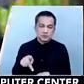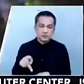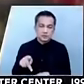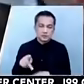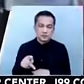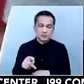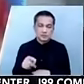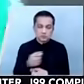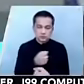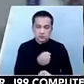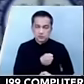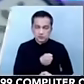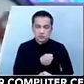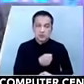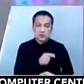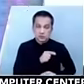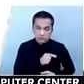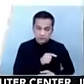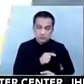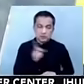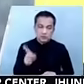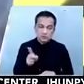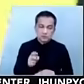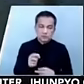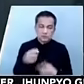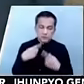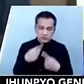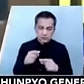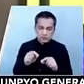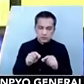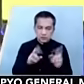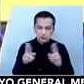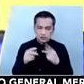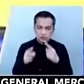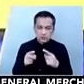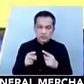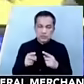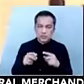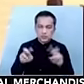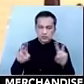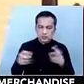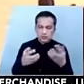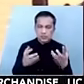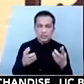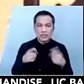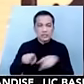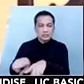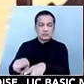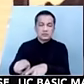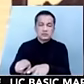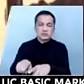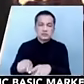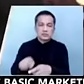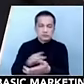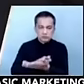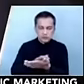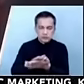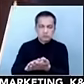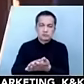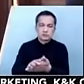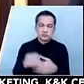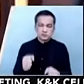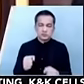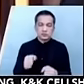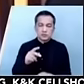and Protection Group para maging aligned sa lean and mean na strategy ng AFP. Sinabi naman ng PSC na nananatili